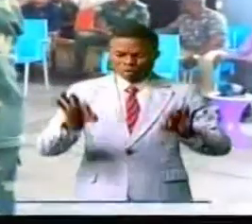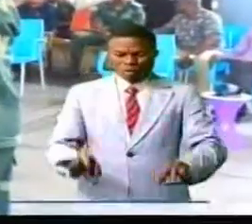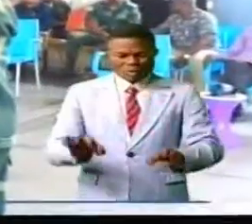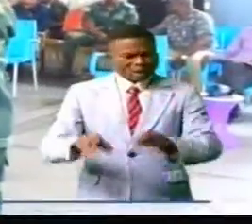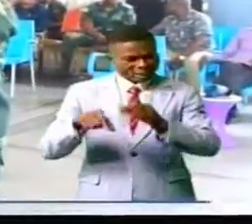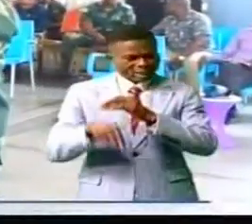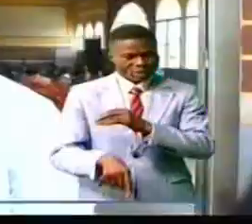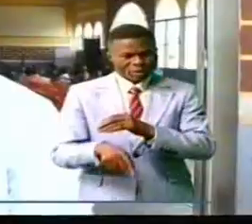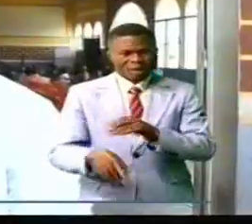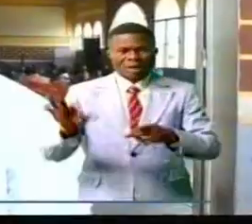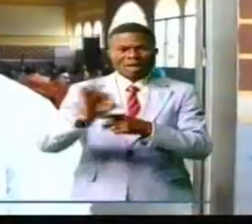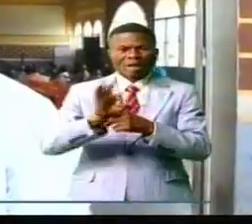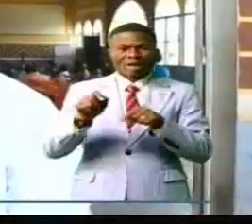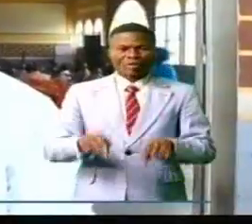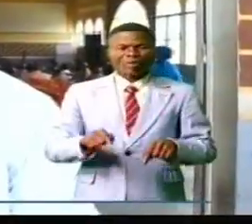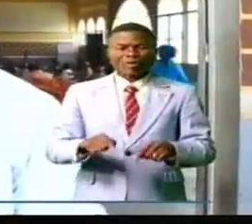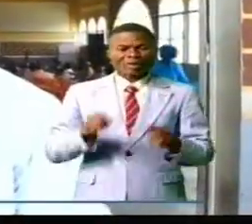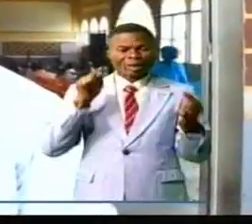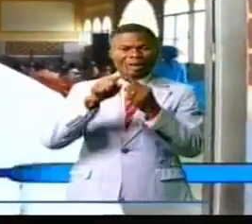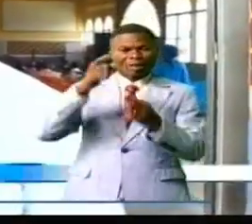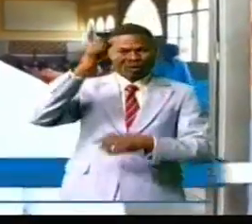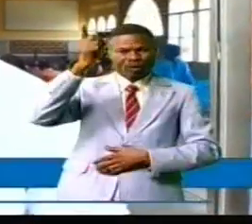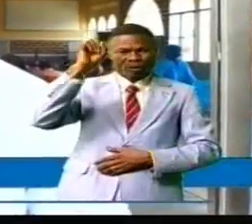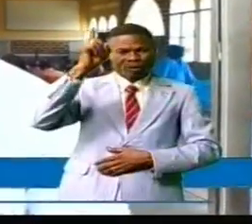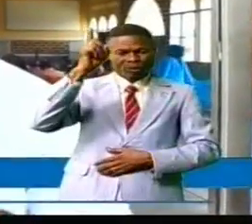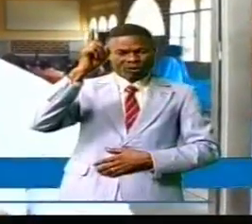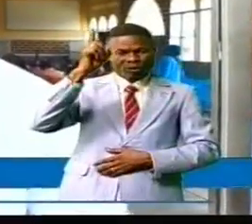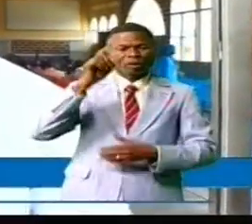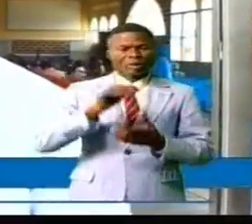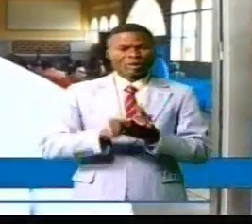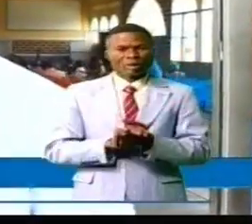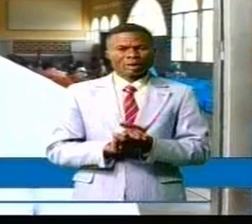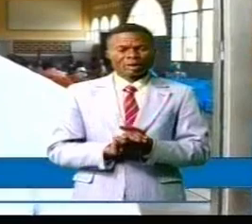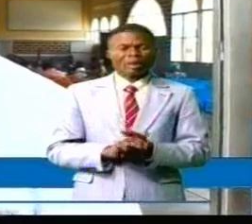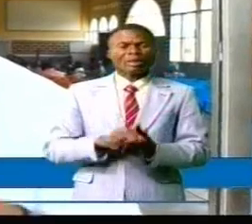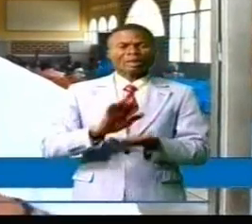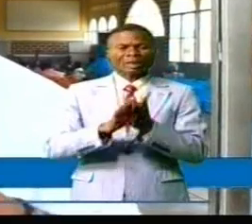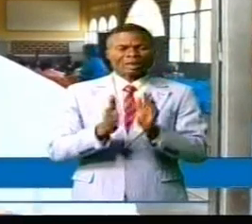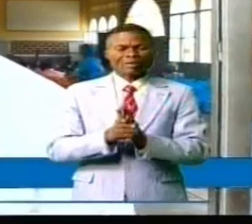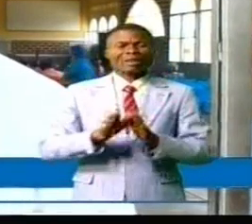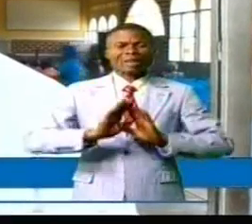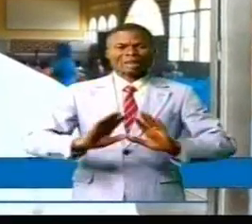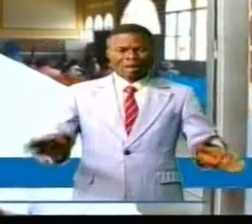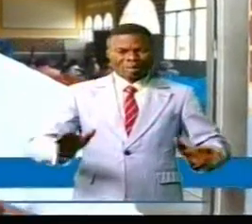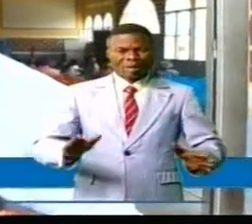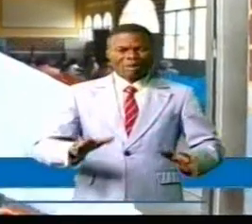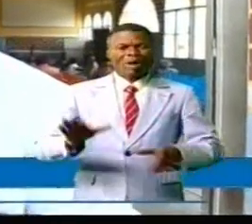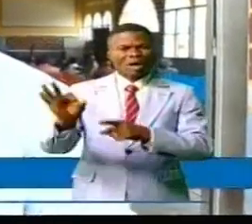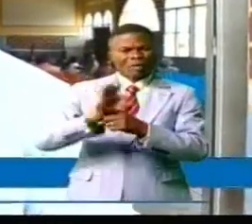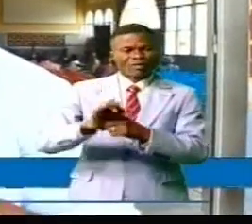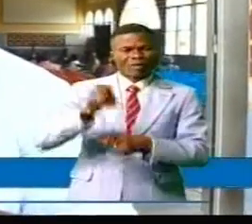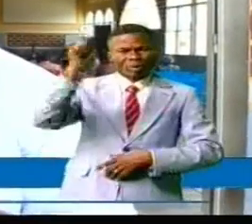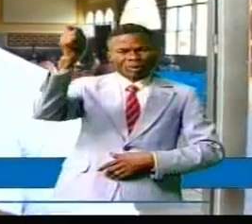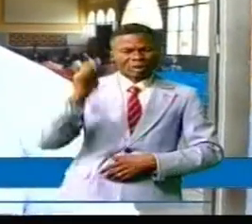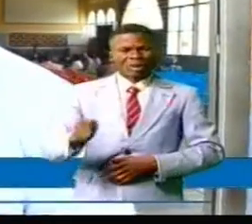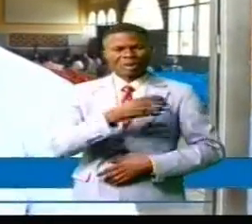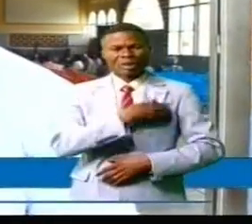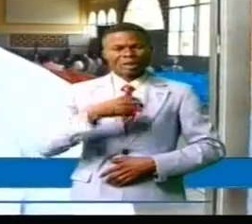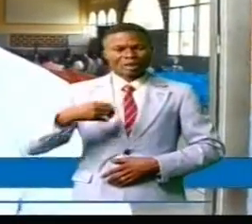La formation d'aujourd'hui a pour objectif de pouvoir former des militaires, des femmes